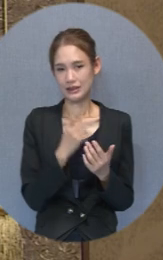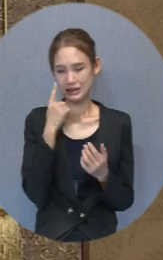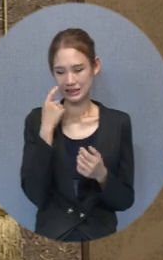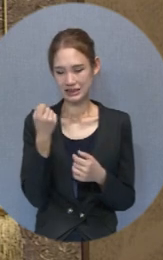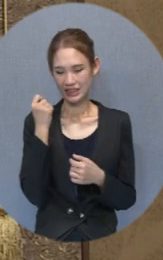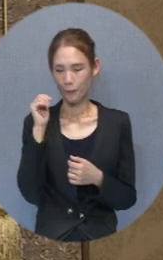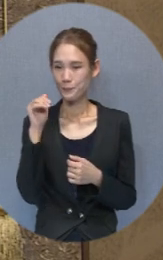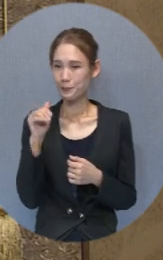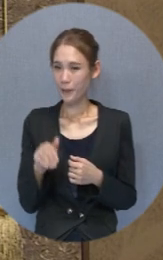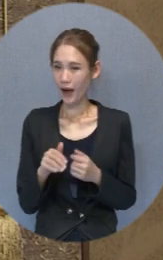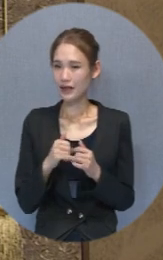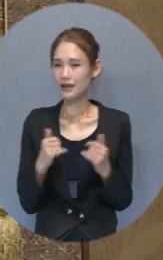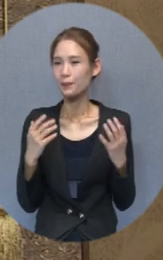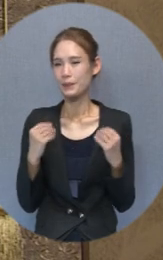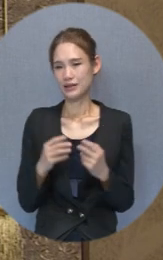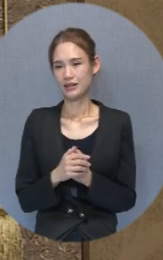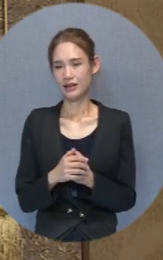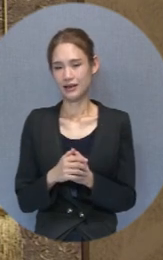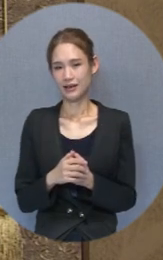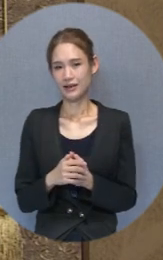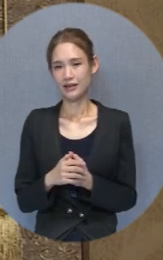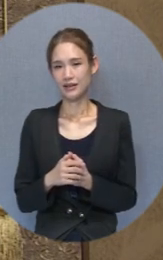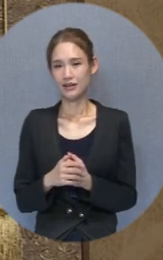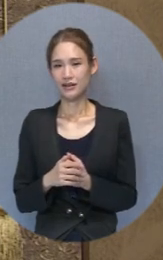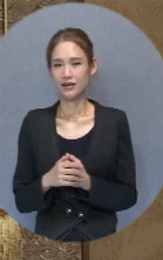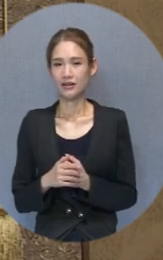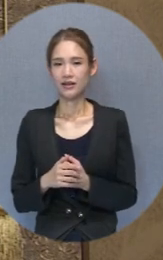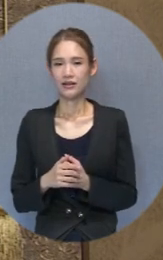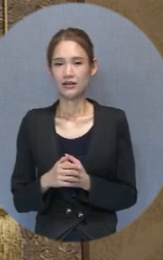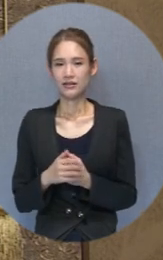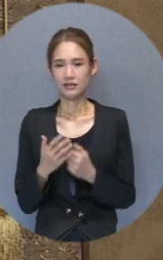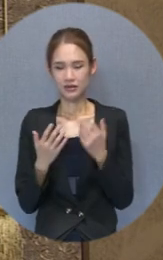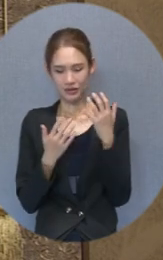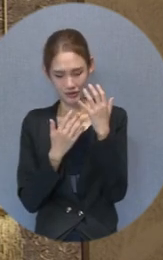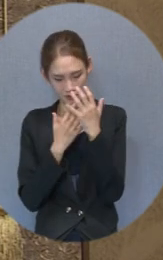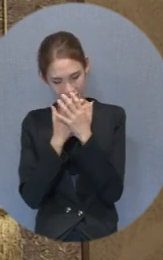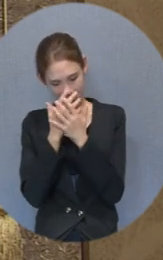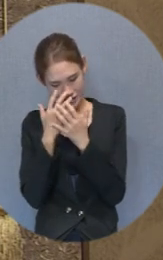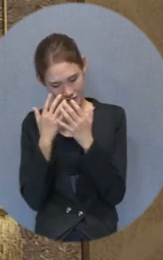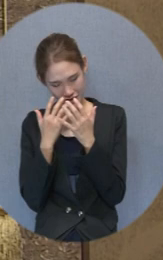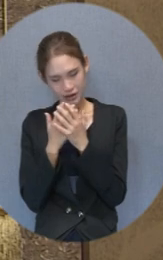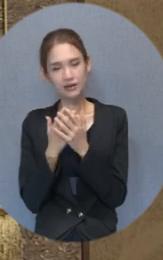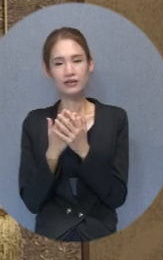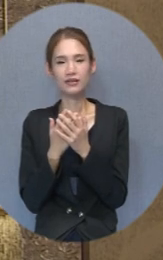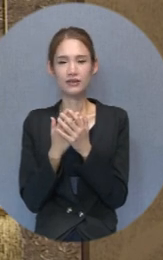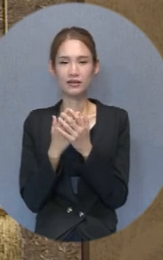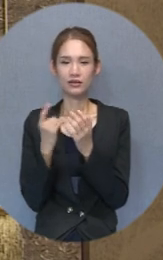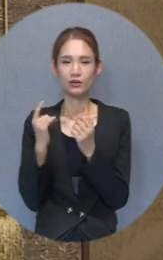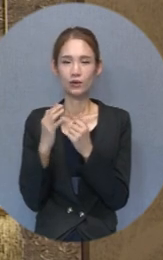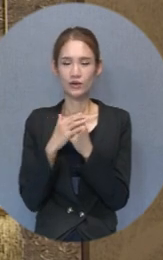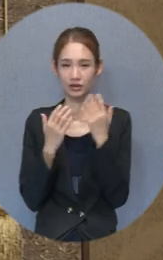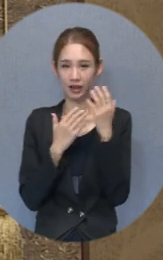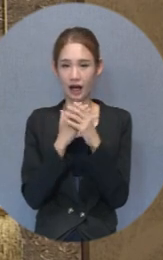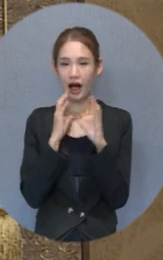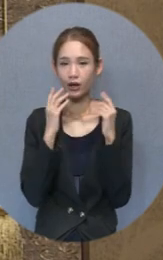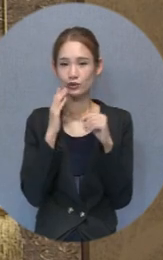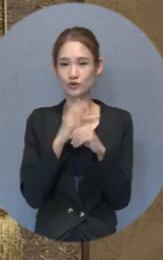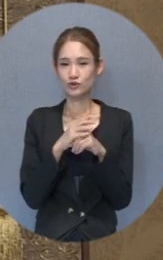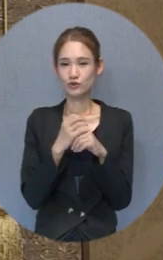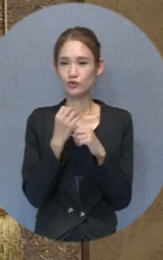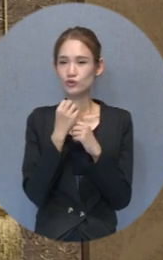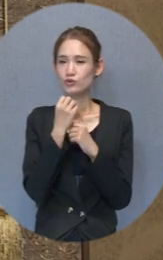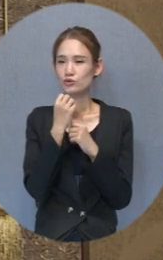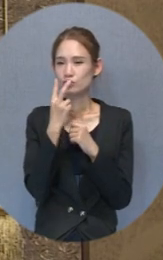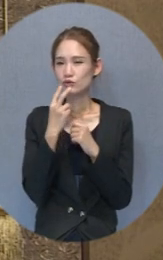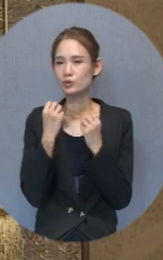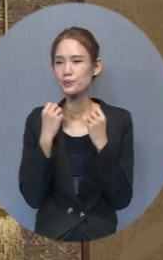많아요. 네, 흐릿하게 보이시는 네. 거죠. 저시력이 많고 시각장애 아동 중에서는 중복장애가